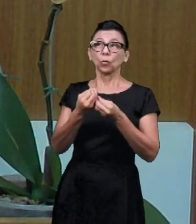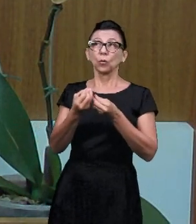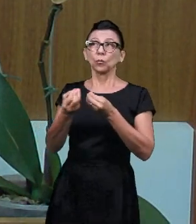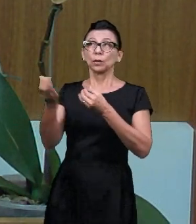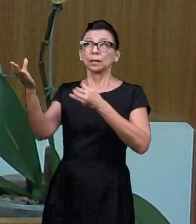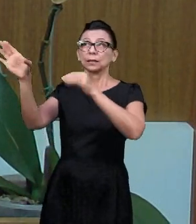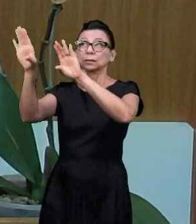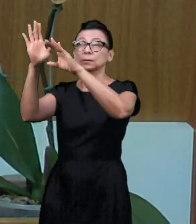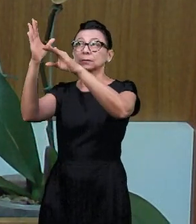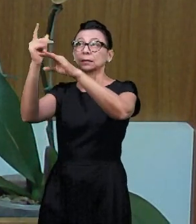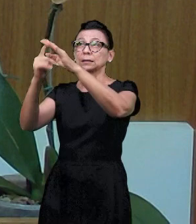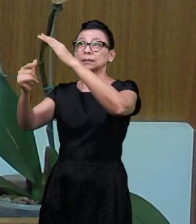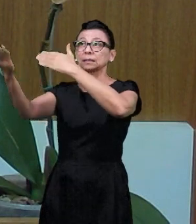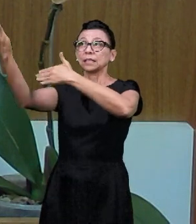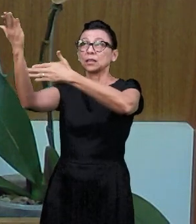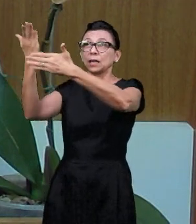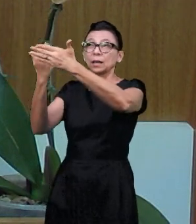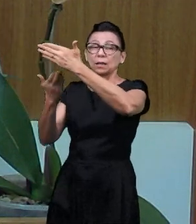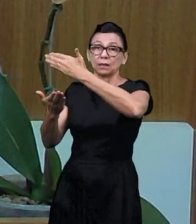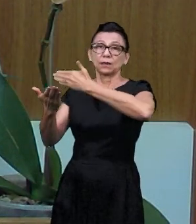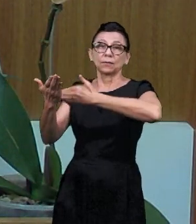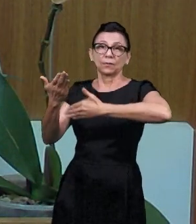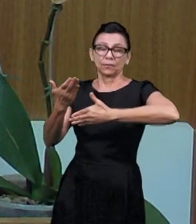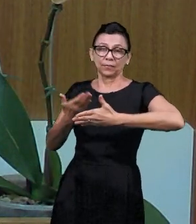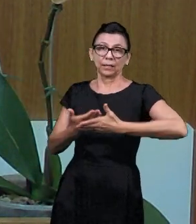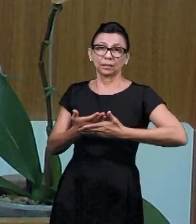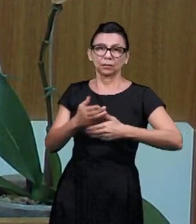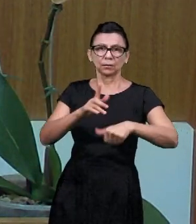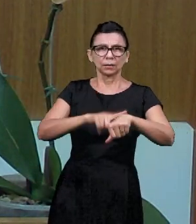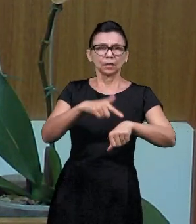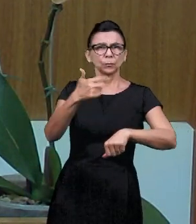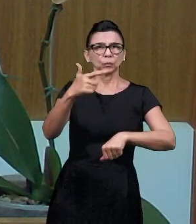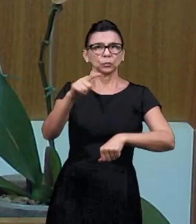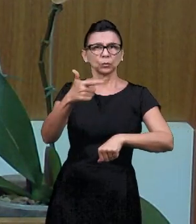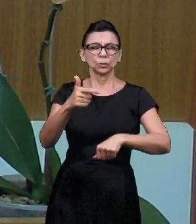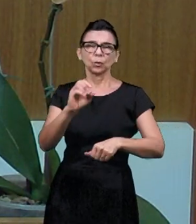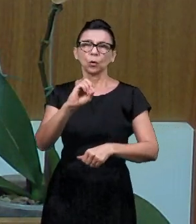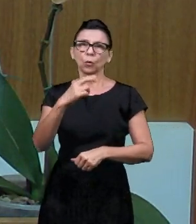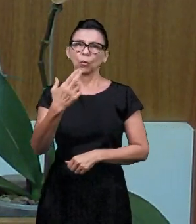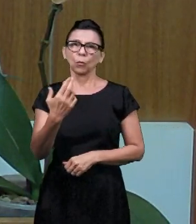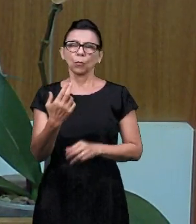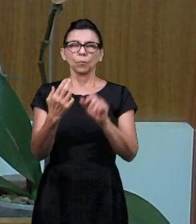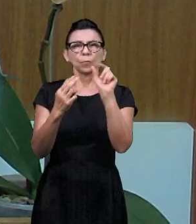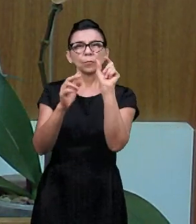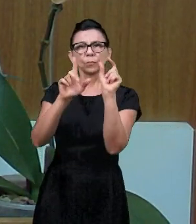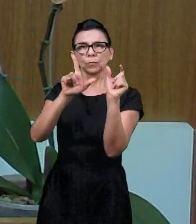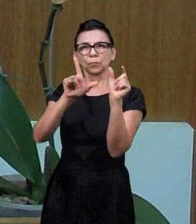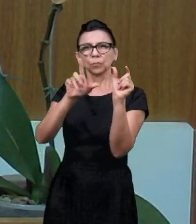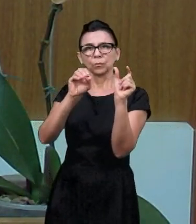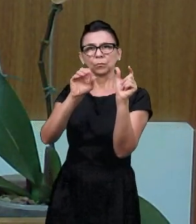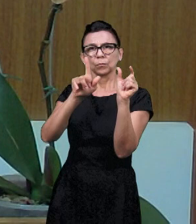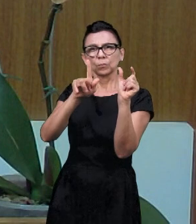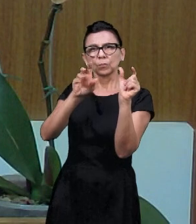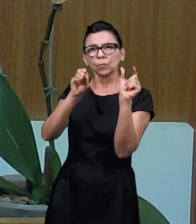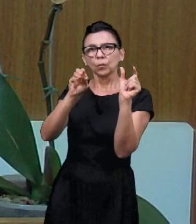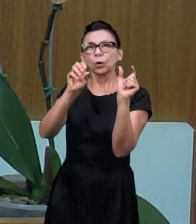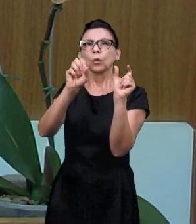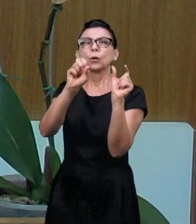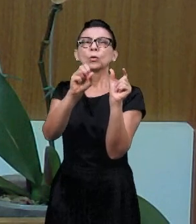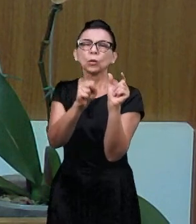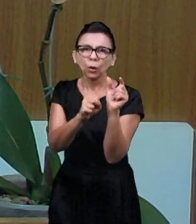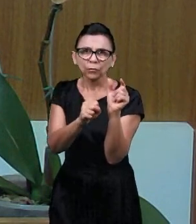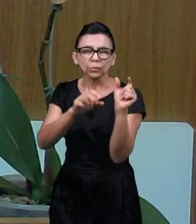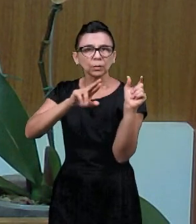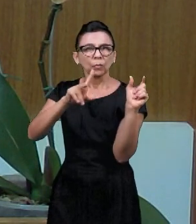aussi parole ou logos. Logos, ce n'est pas le logos philosophique. Le logos